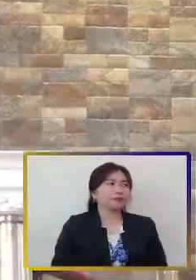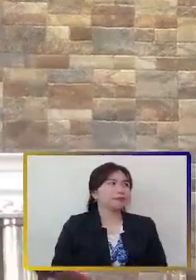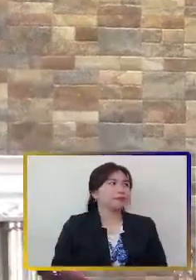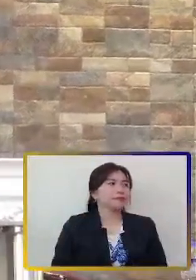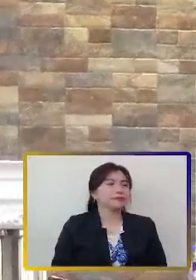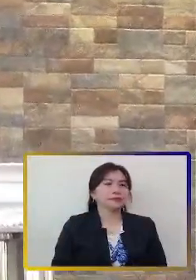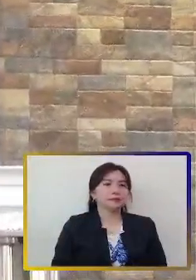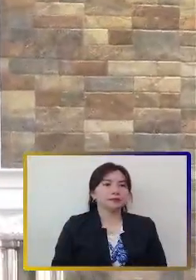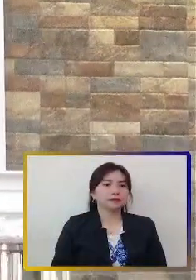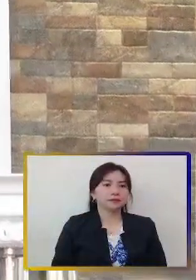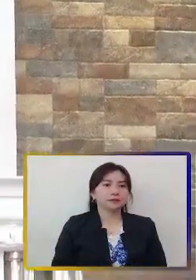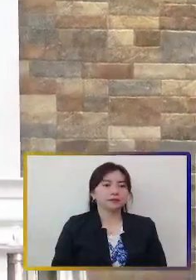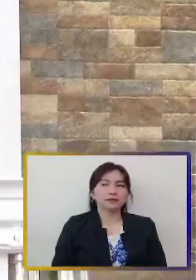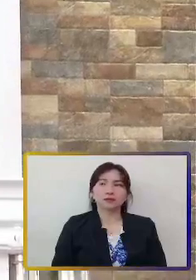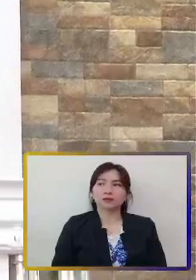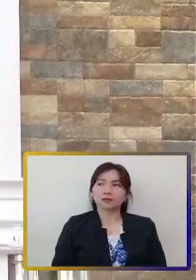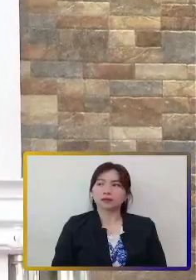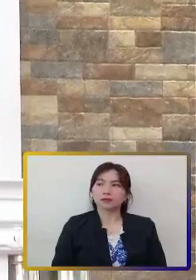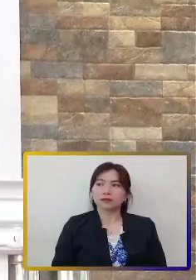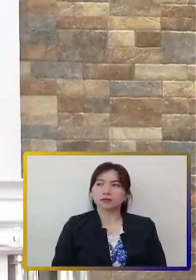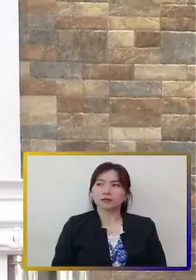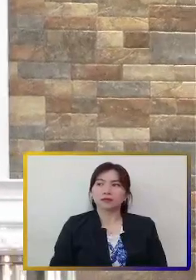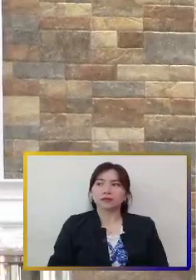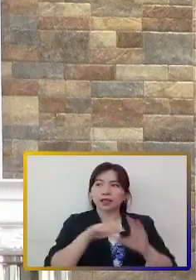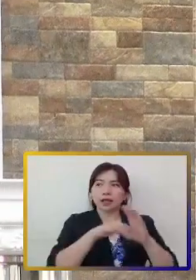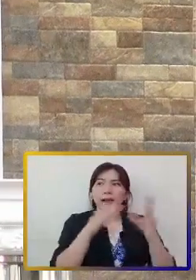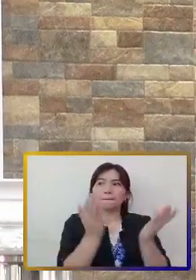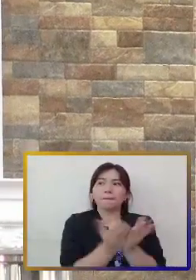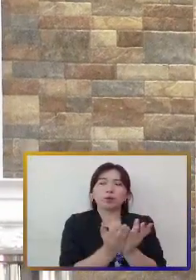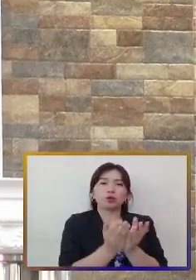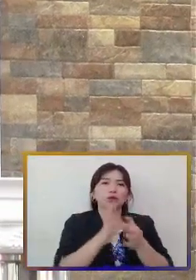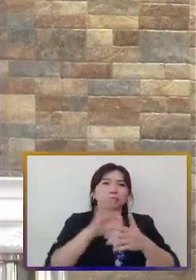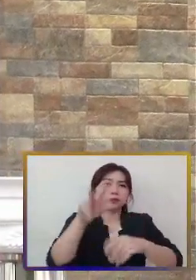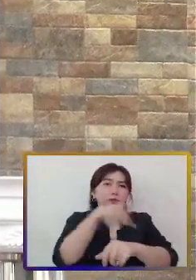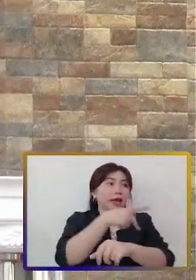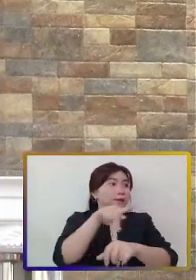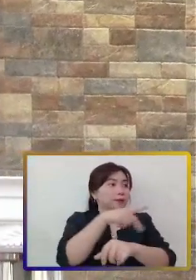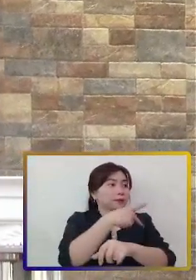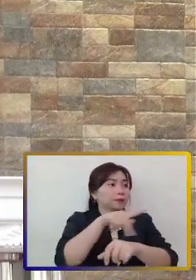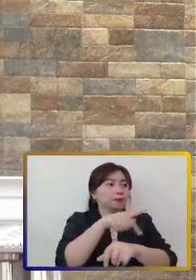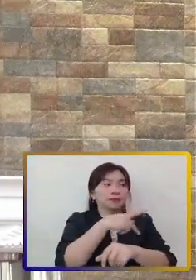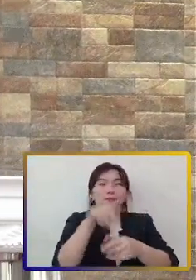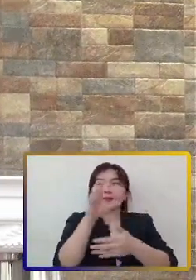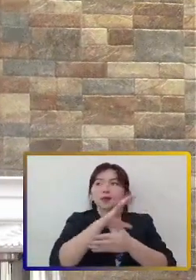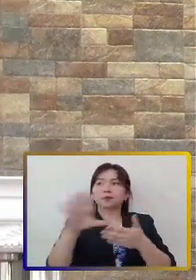Amen mga kapatid in the book of Psalms 119 verse